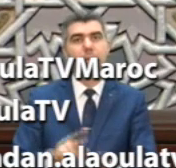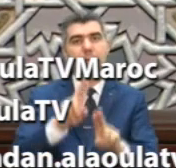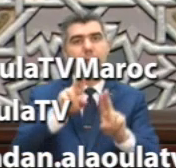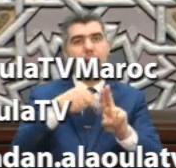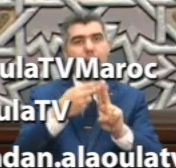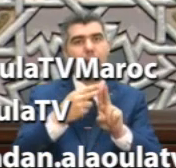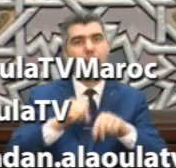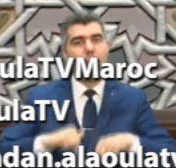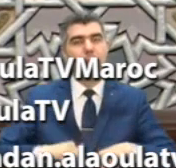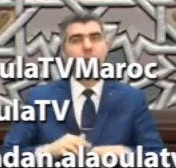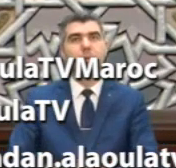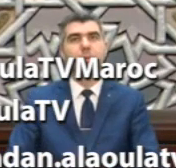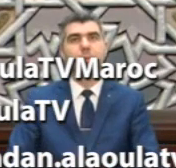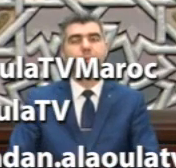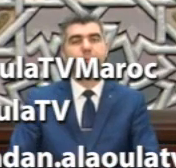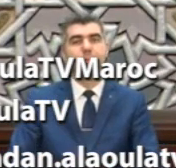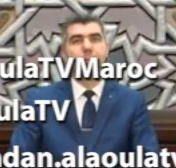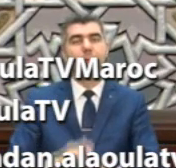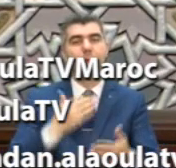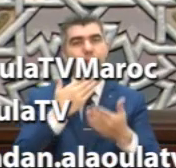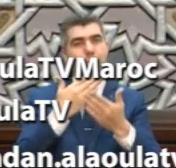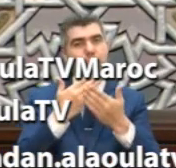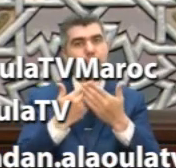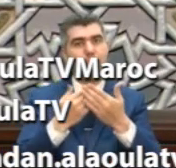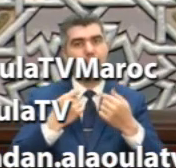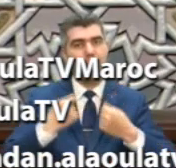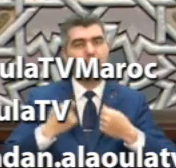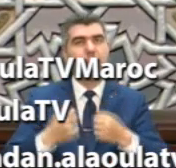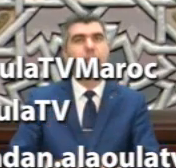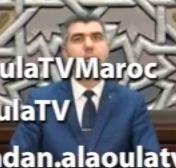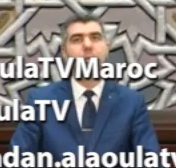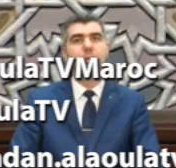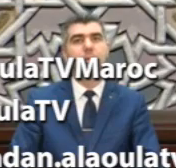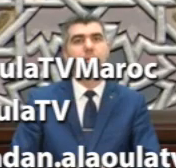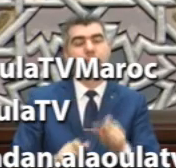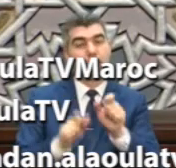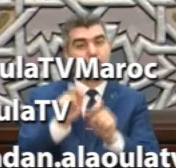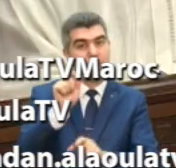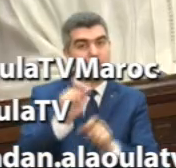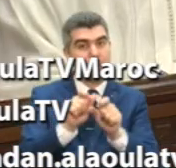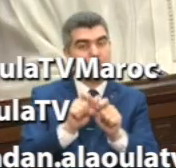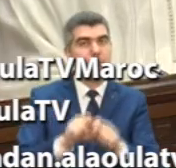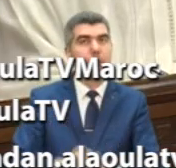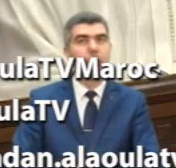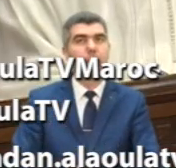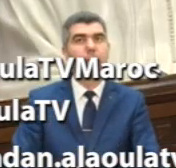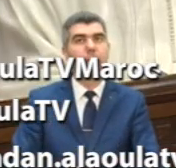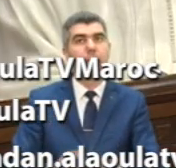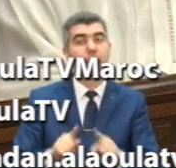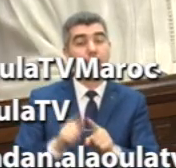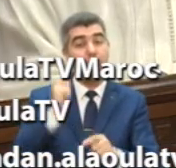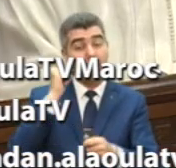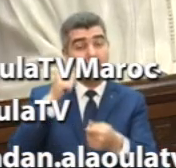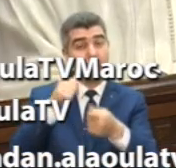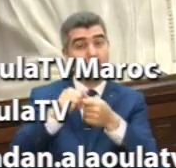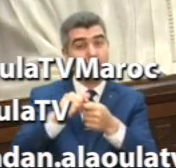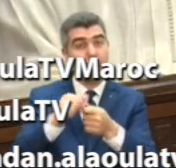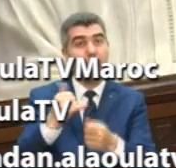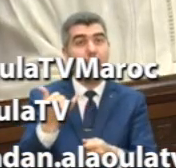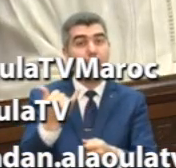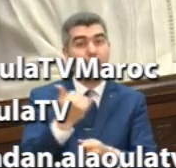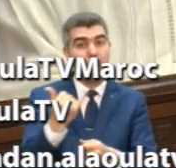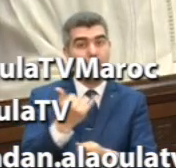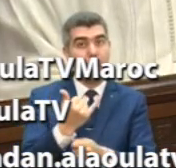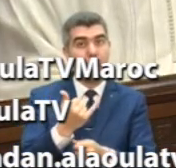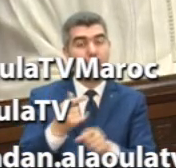تفضلوا. شكرا السيدة الرئيسة المحترمة، السيدة النائبة المحترمة. أود تأكيد في البداية أن موضوع الخصاص